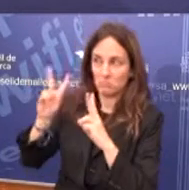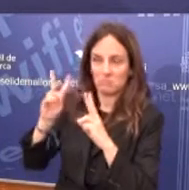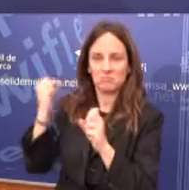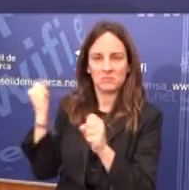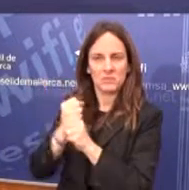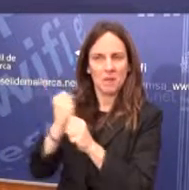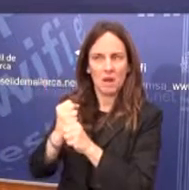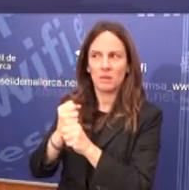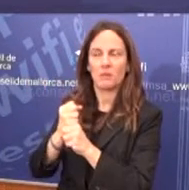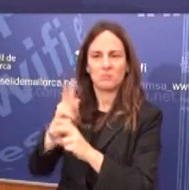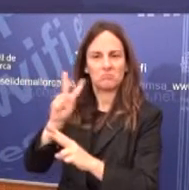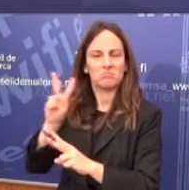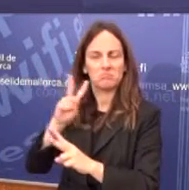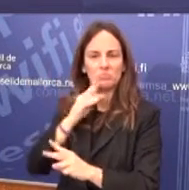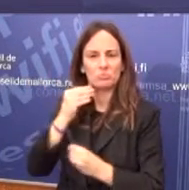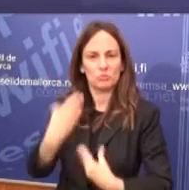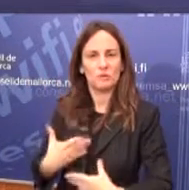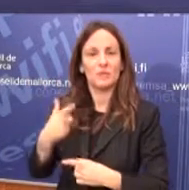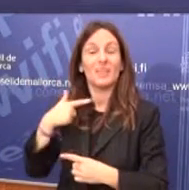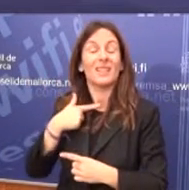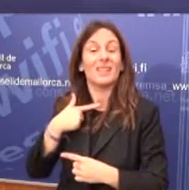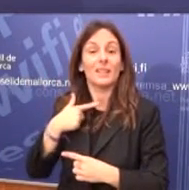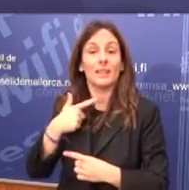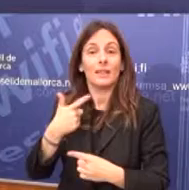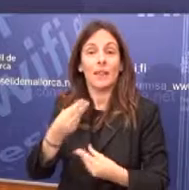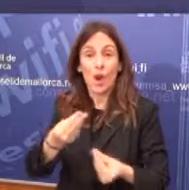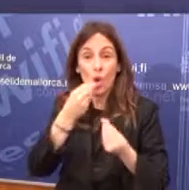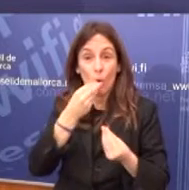arribar allà on tenien que arribar, que és a